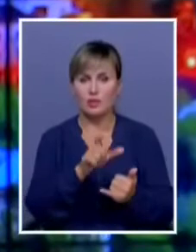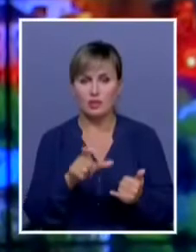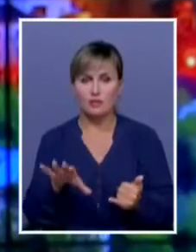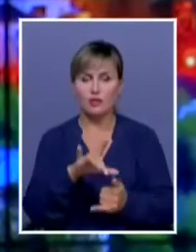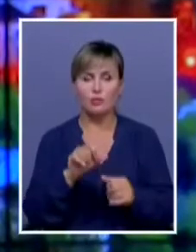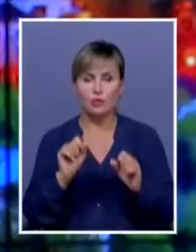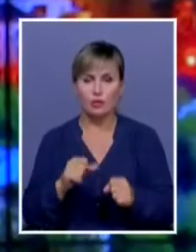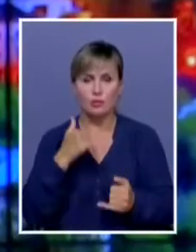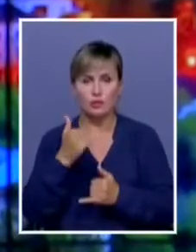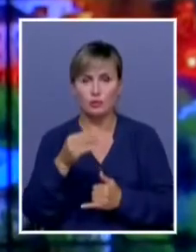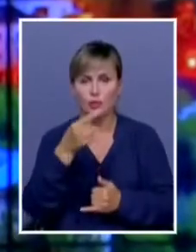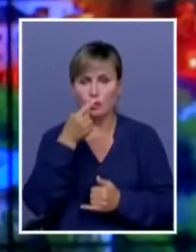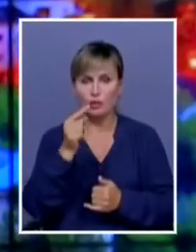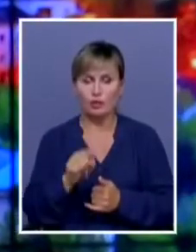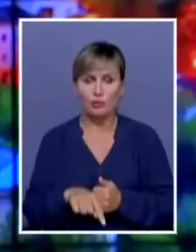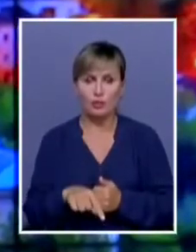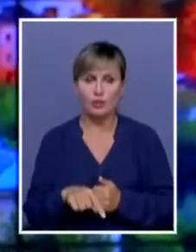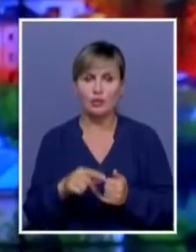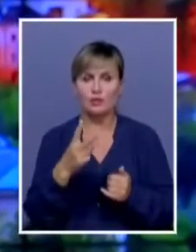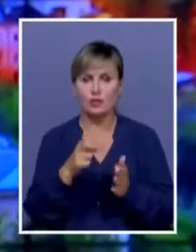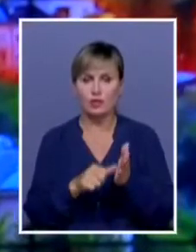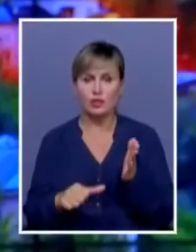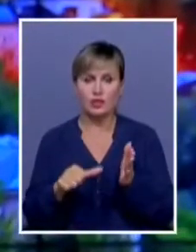вы можете, позвонив по редакционному номеру